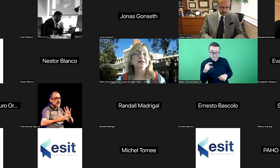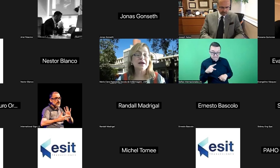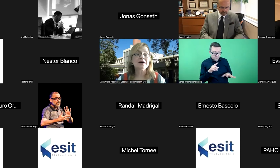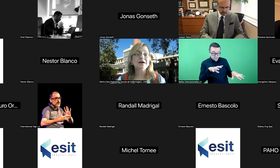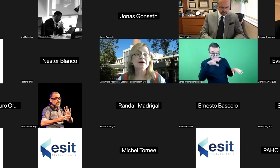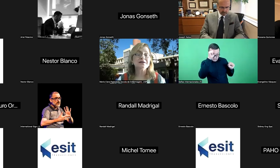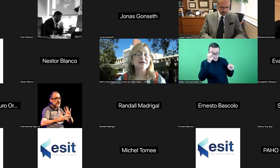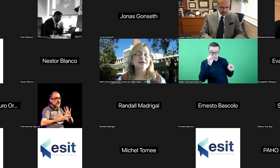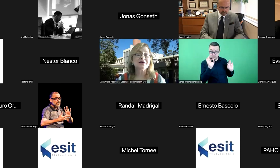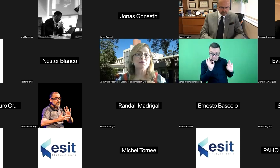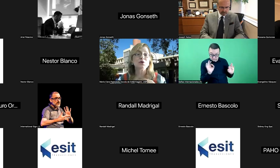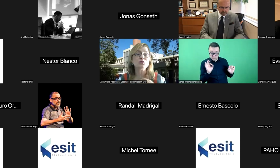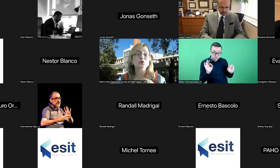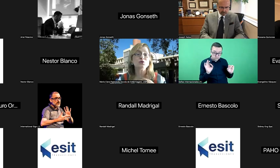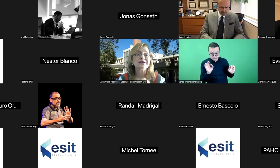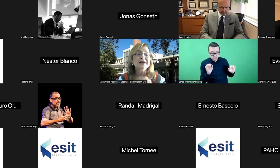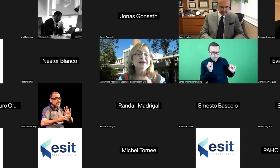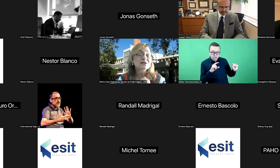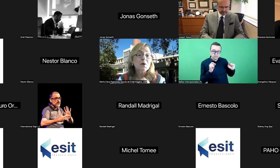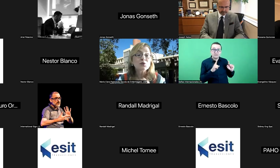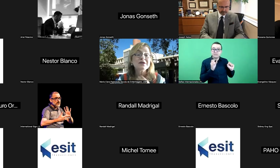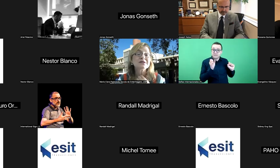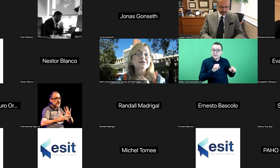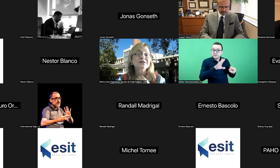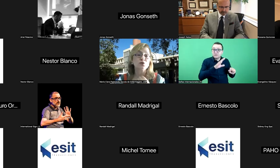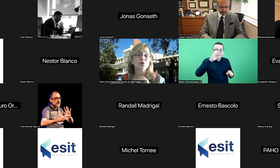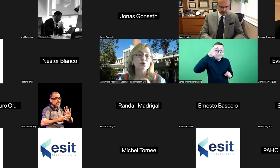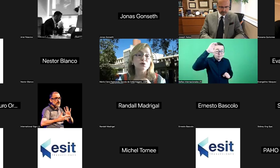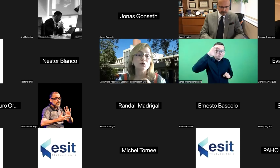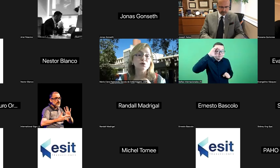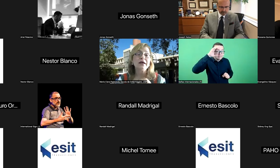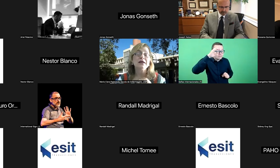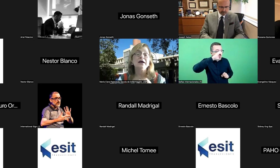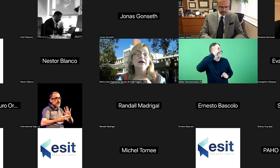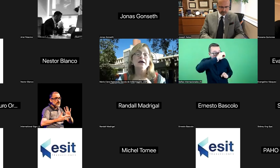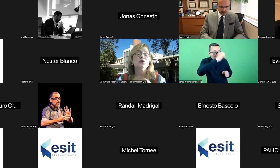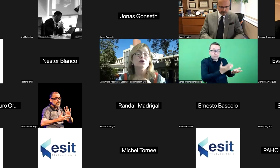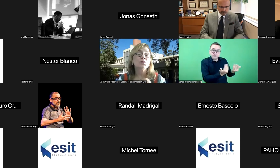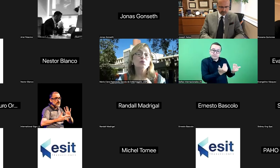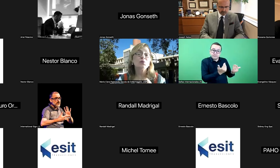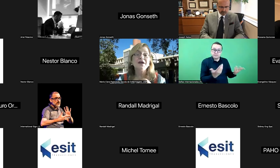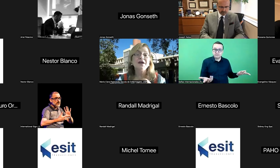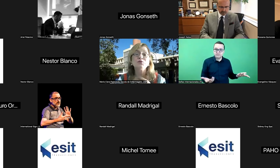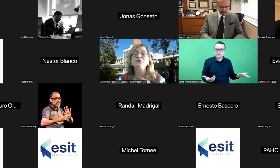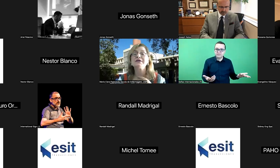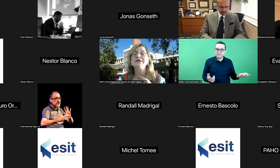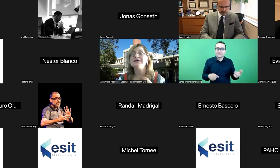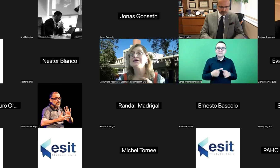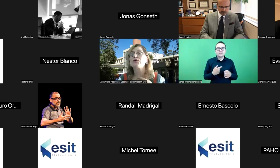les choses. Pour savoir s'ils ont compris. Il faut savoir quelle est leur opinion.